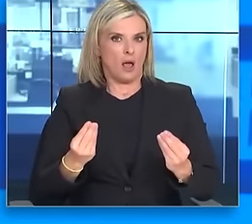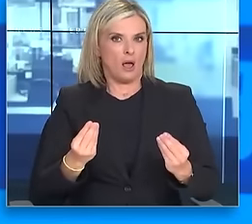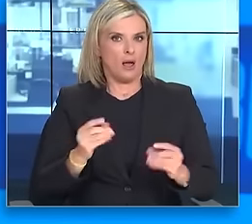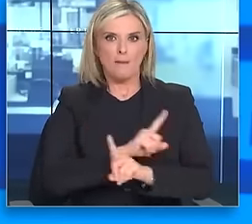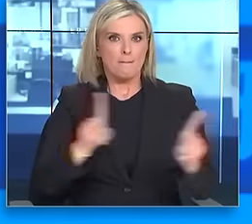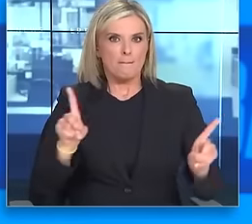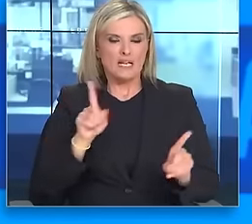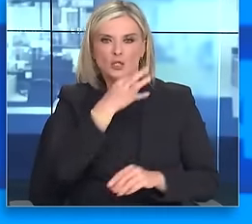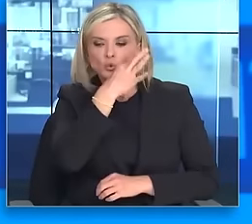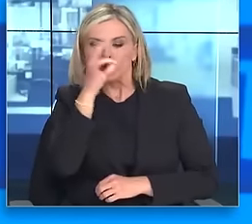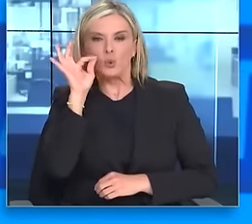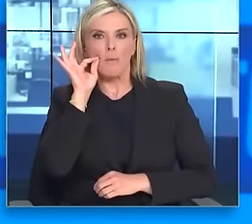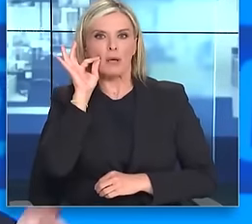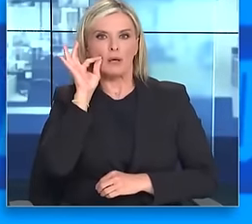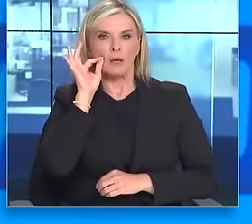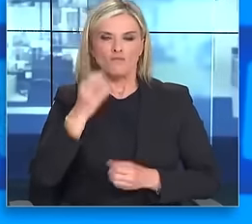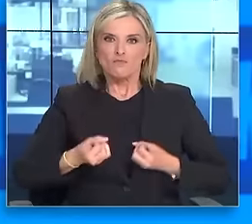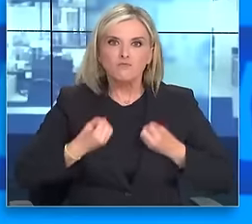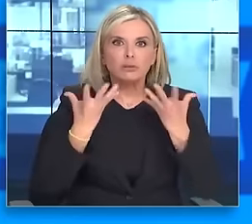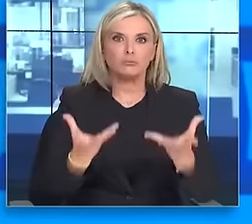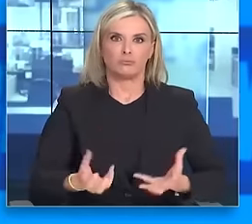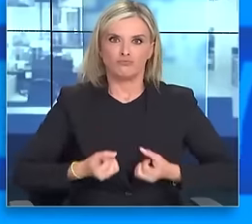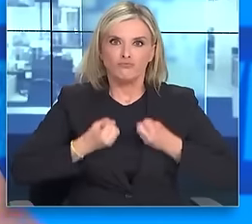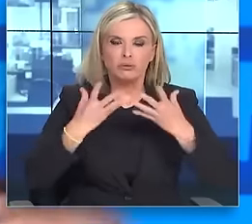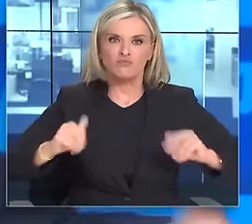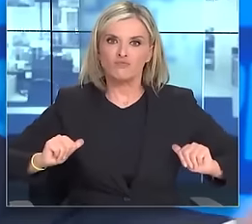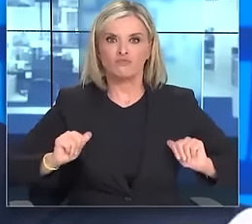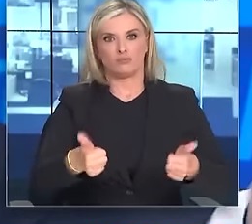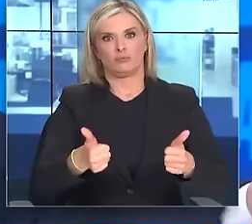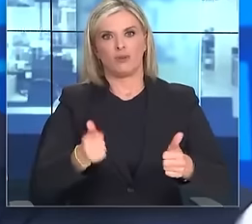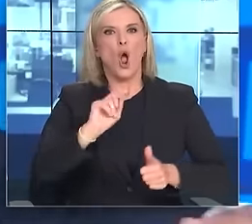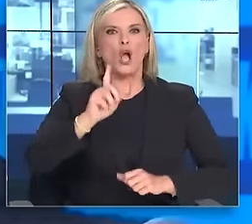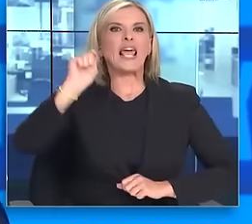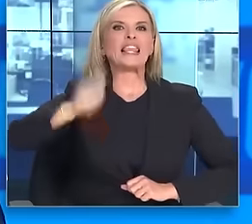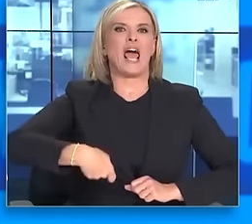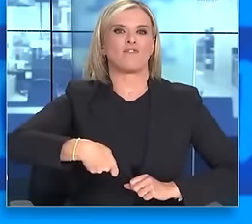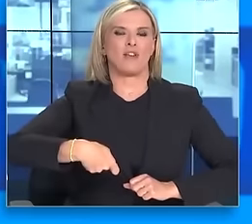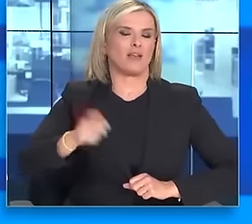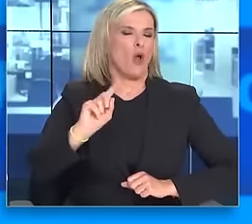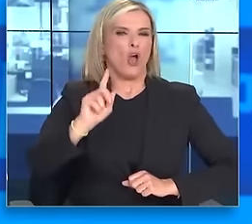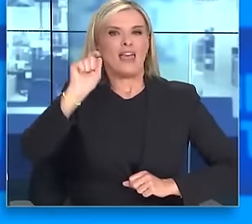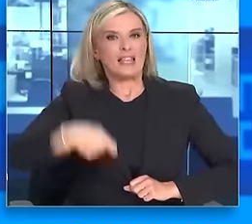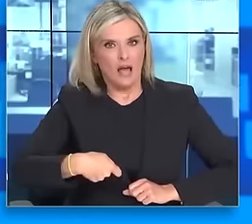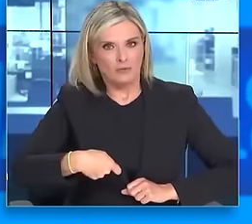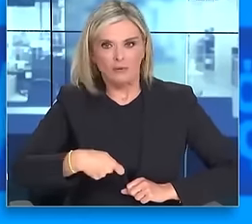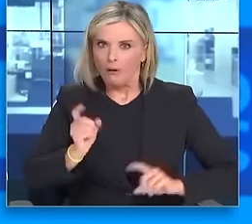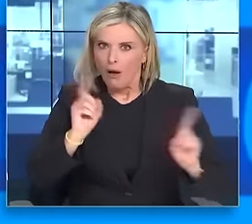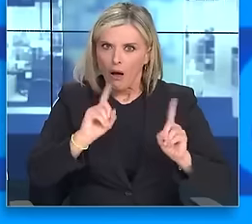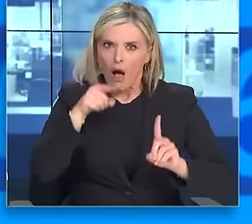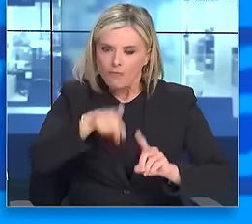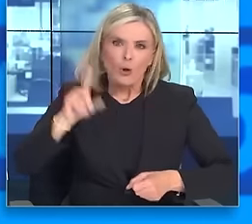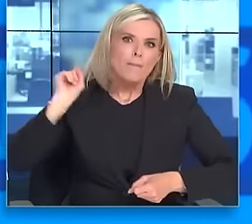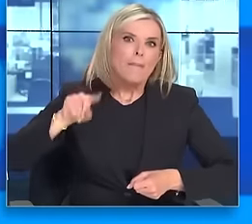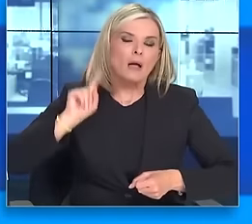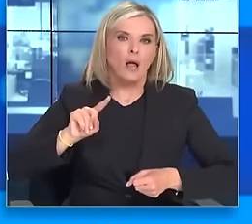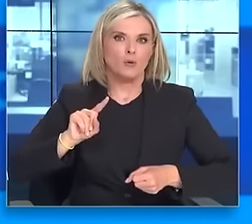σιωπηλοί παρατηρητές σε τέτοια φαινόμενα. Γιατί ξέρετε, όλοι έχουμε περάσει από σχολεία και αυτή η έννοια ότι θα πας να καρφώσεις κάποιον, θα πας να τον καταδώσεις επειδή κάνει με παρβατική συμπεριφορά, είναι